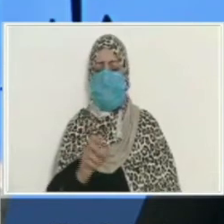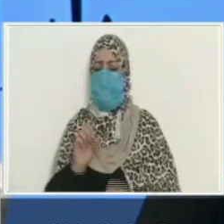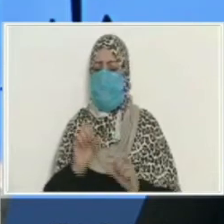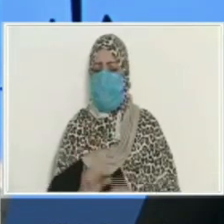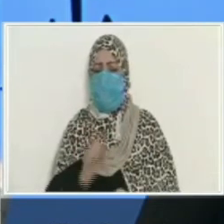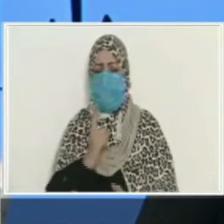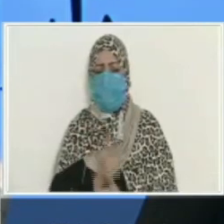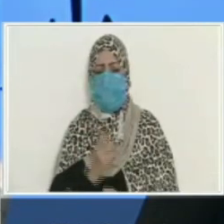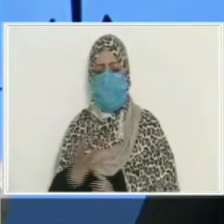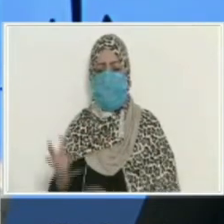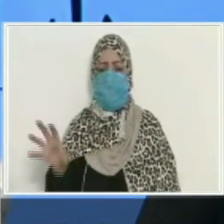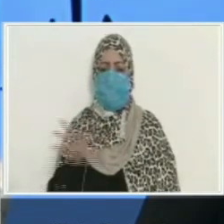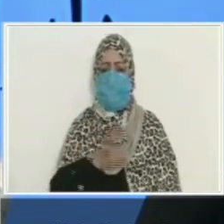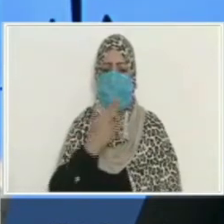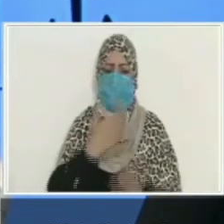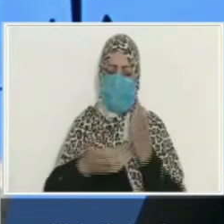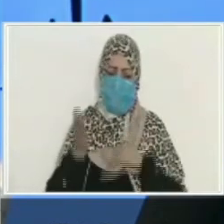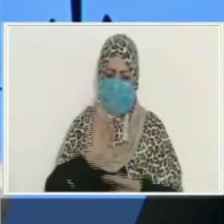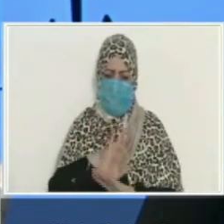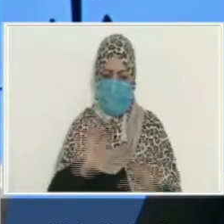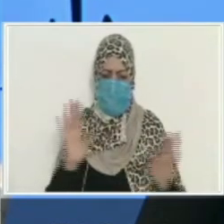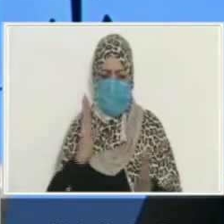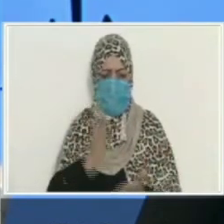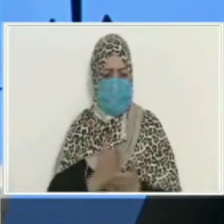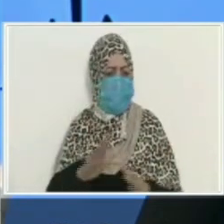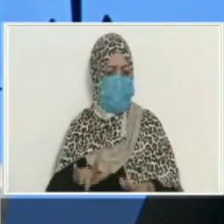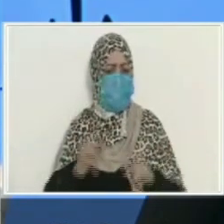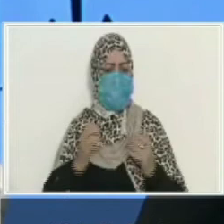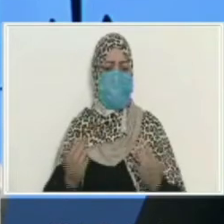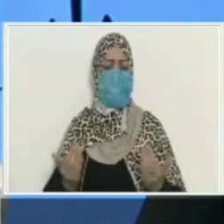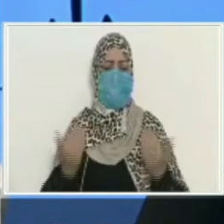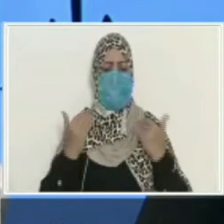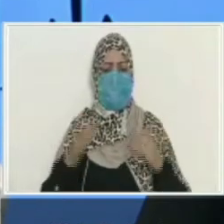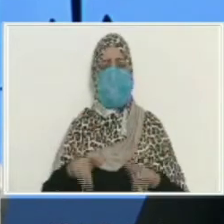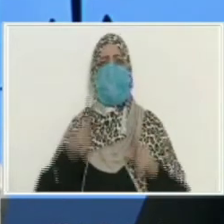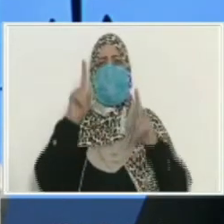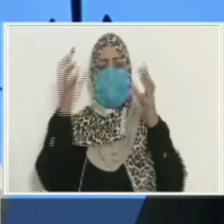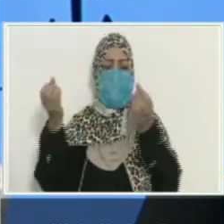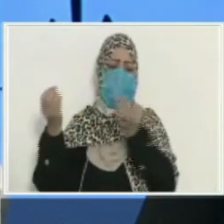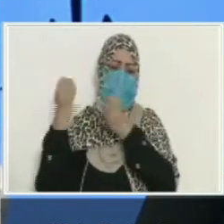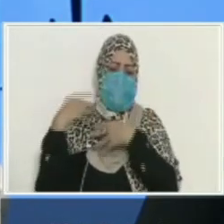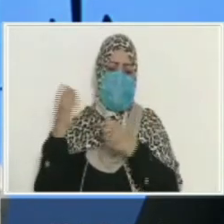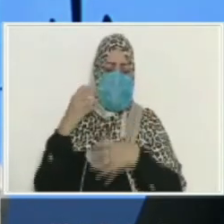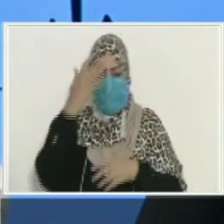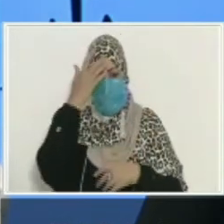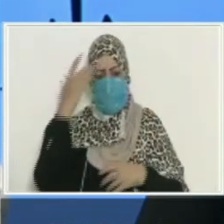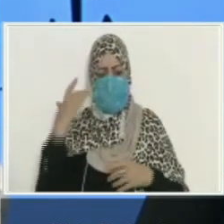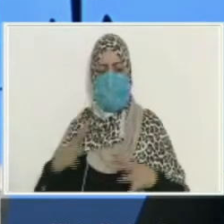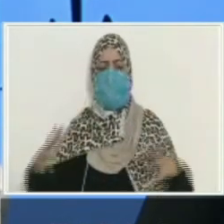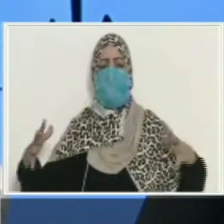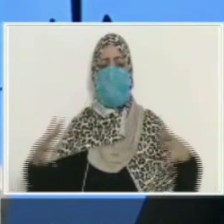تعالى، وذكر العلماء الإجماع على ذلك، لأنه قلد عالما والمسألة اجتهادية، فربما